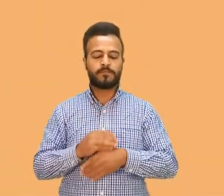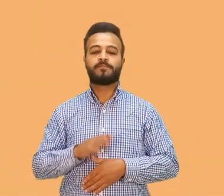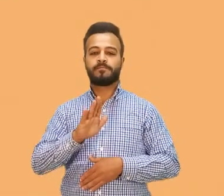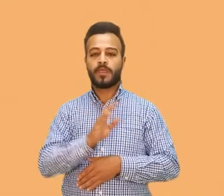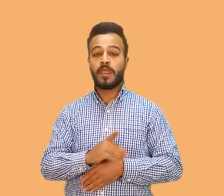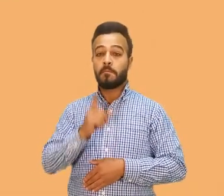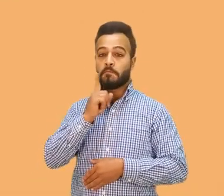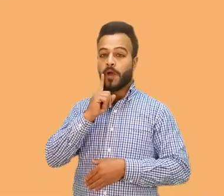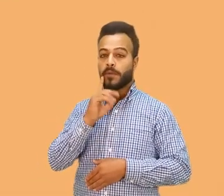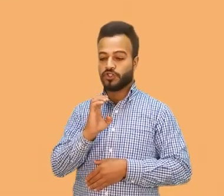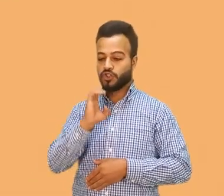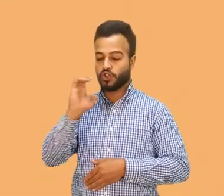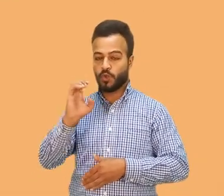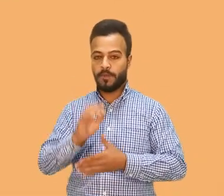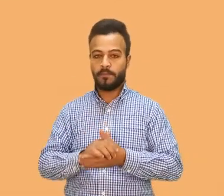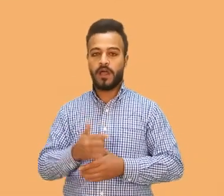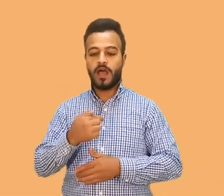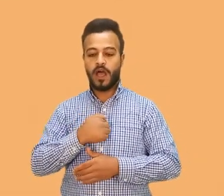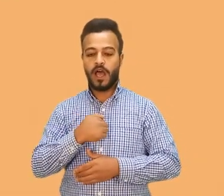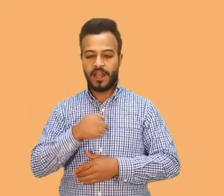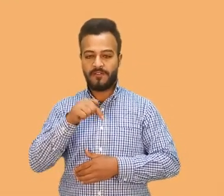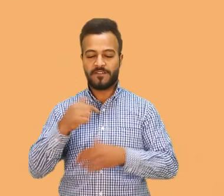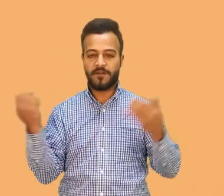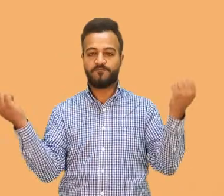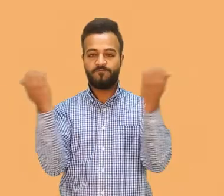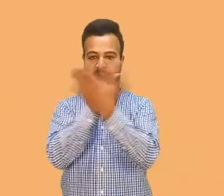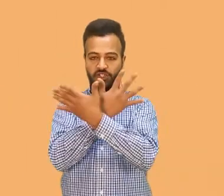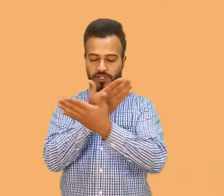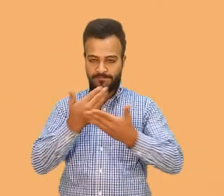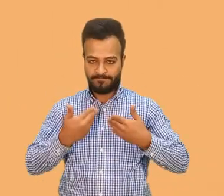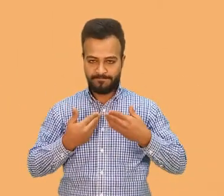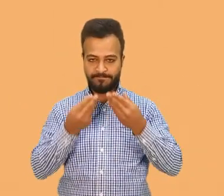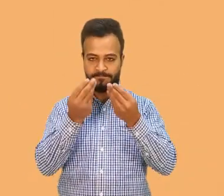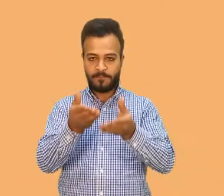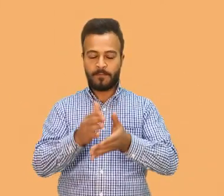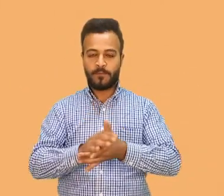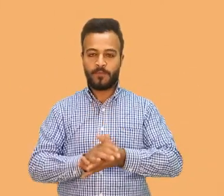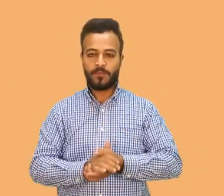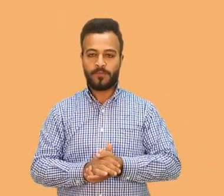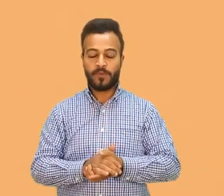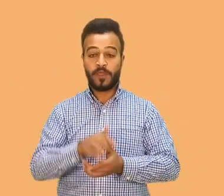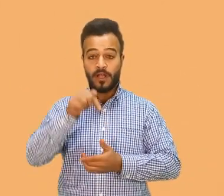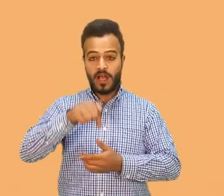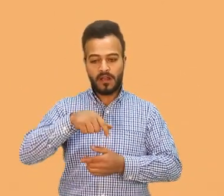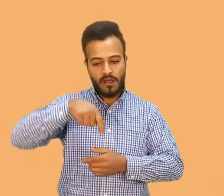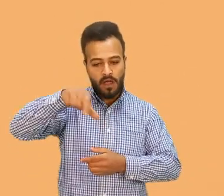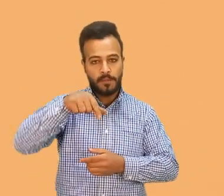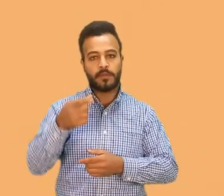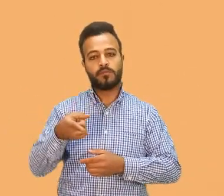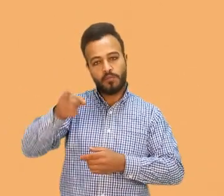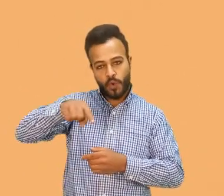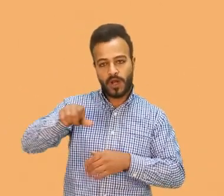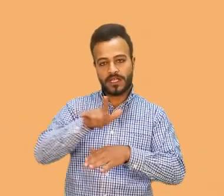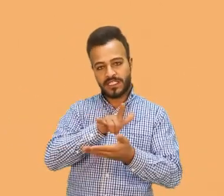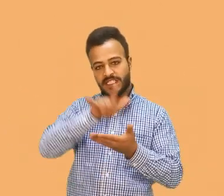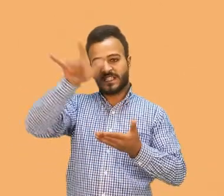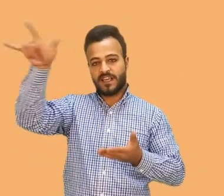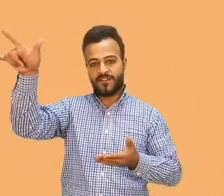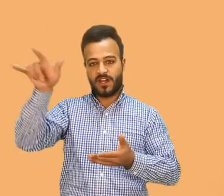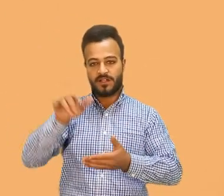أجابت أمها: عندي لكما مفاجأة، سوف أسافر غداً.